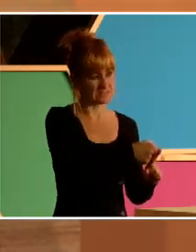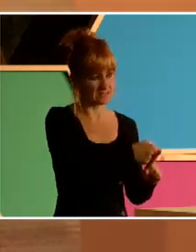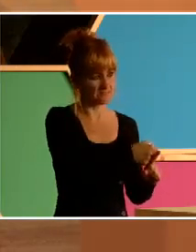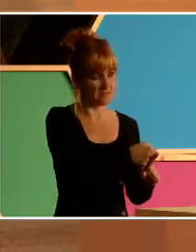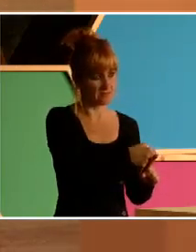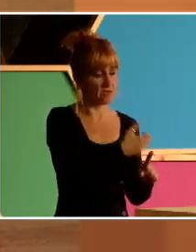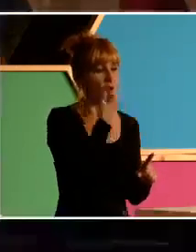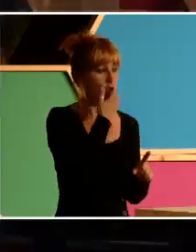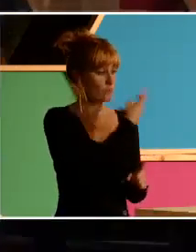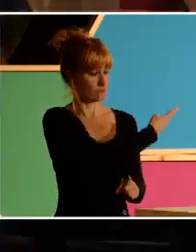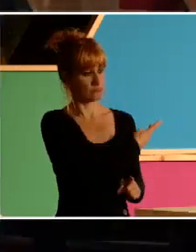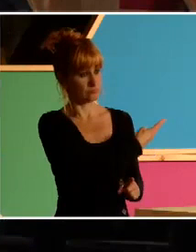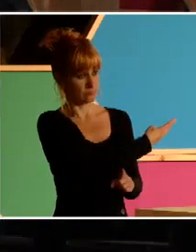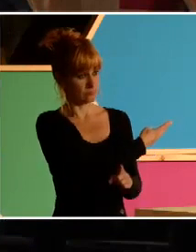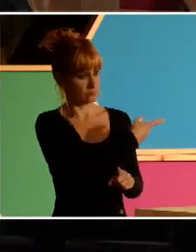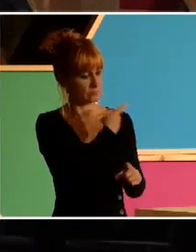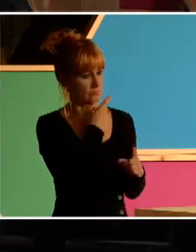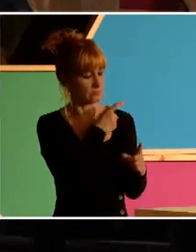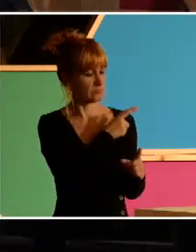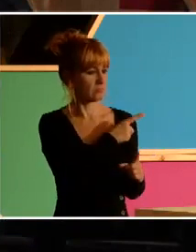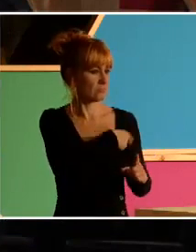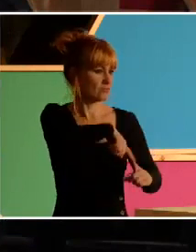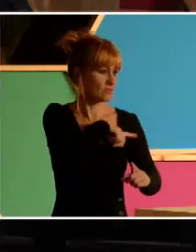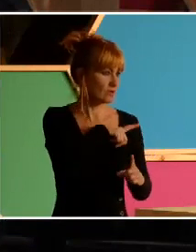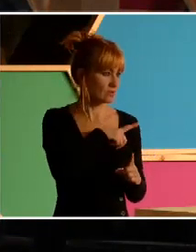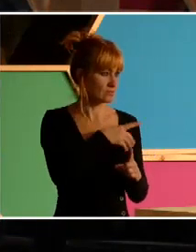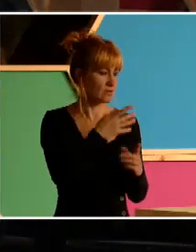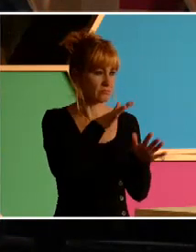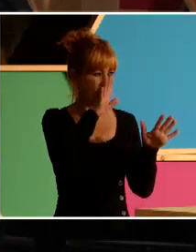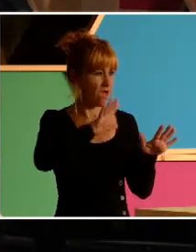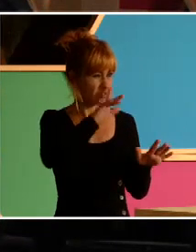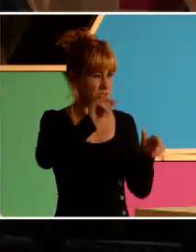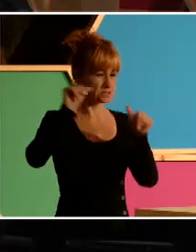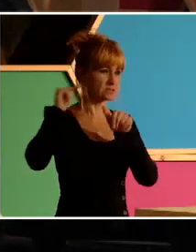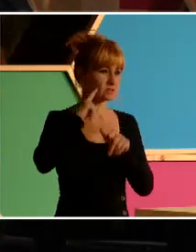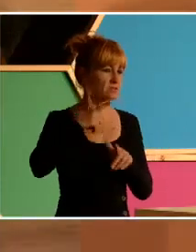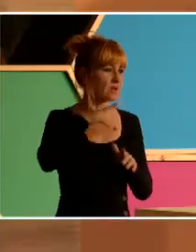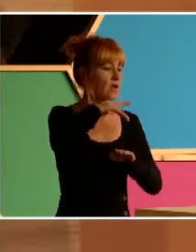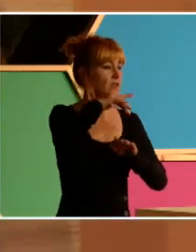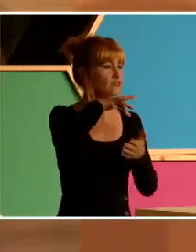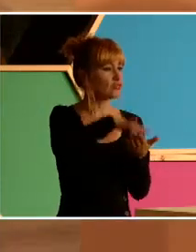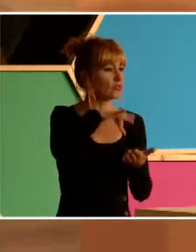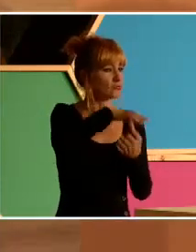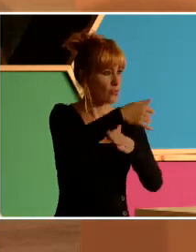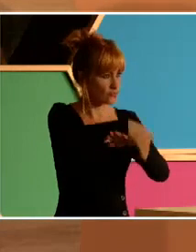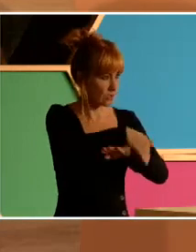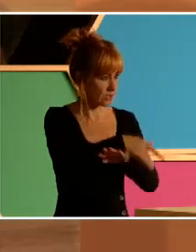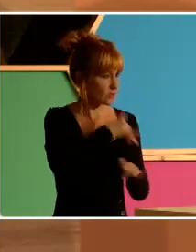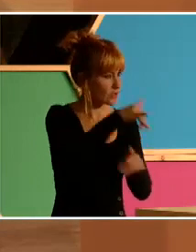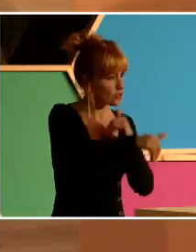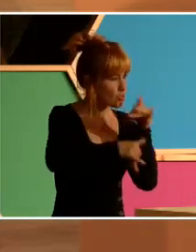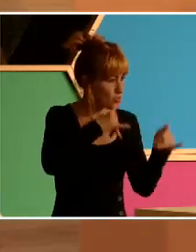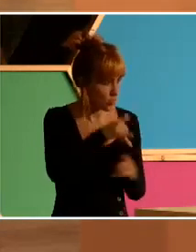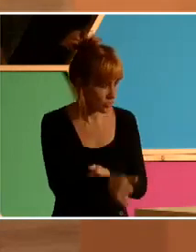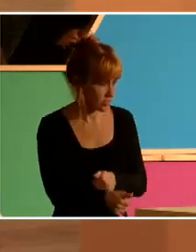com l'Arcadi, com la Sònia, fa dècades que ens trobem en els carrers i denunciant qualsevol episodi de repressió i de vulneració de drets fonamentals,